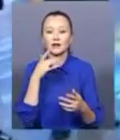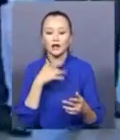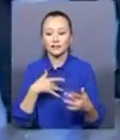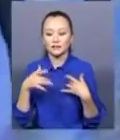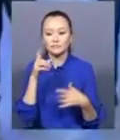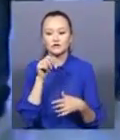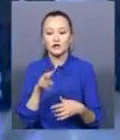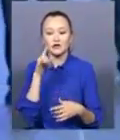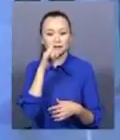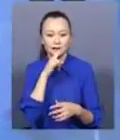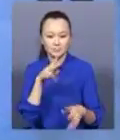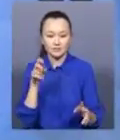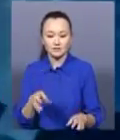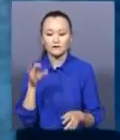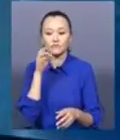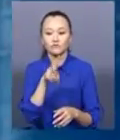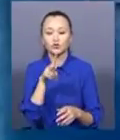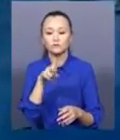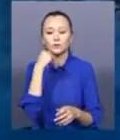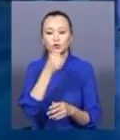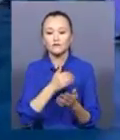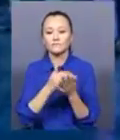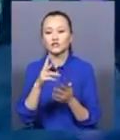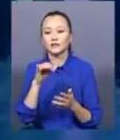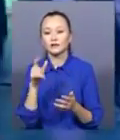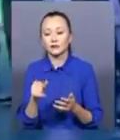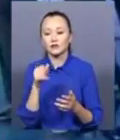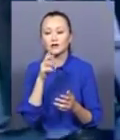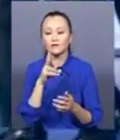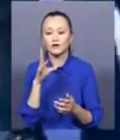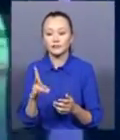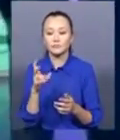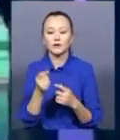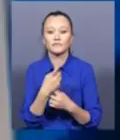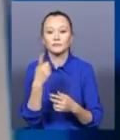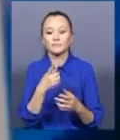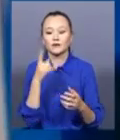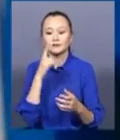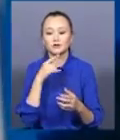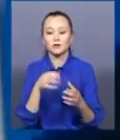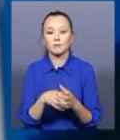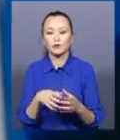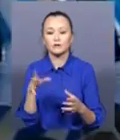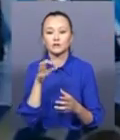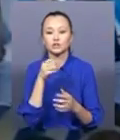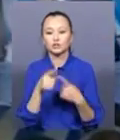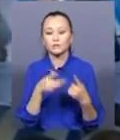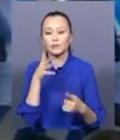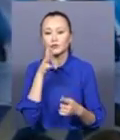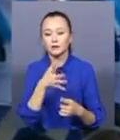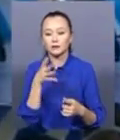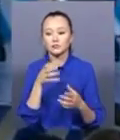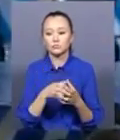зале «Казахстан». В 2000 году в высшей лиге КВН появилась первая казахстанская команда. Через 5 лет